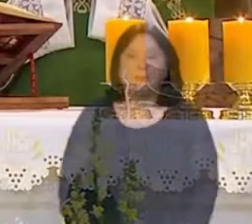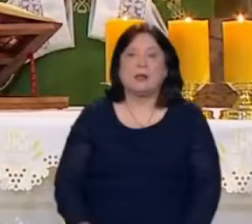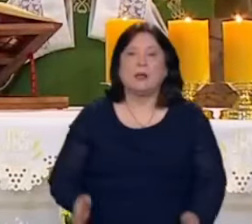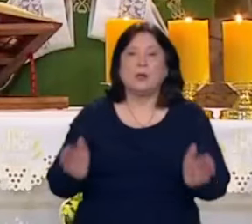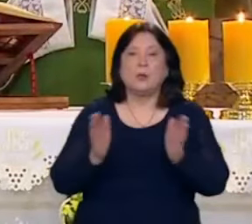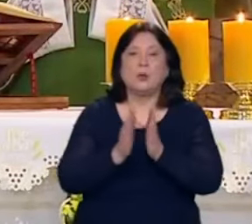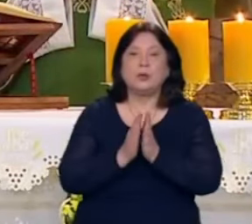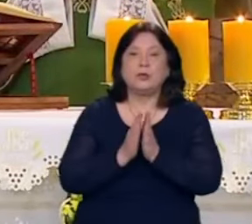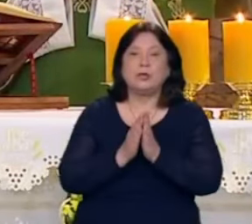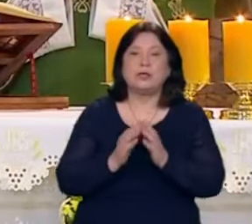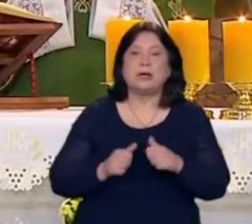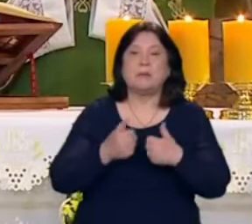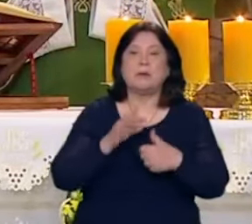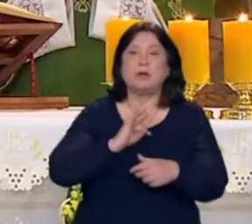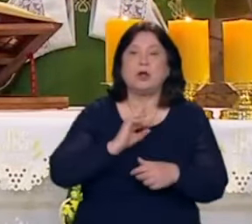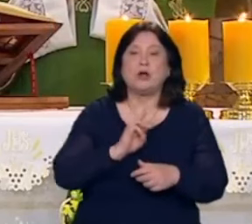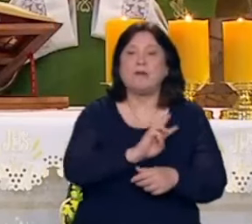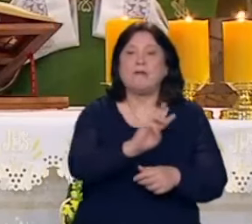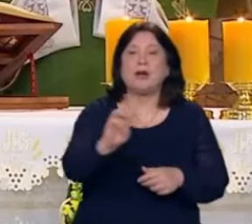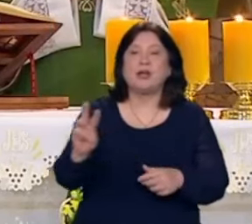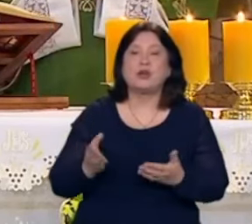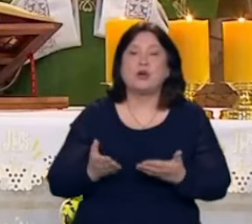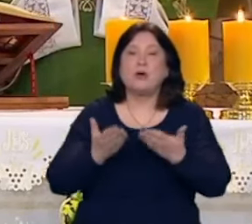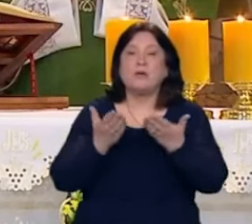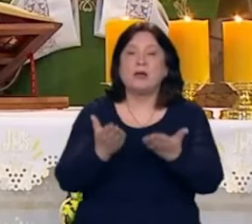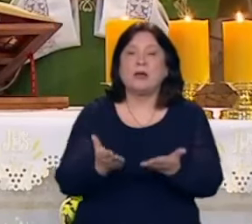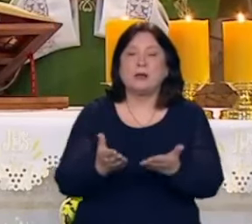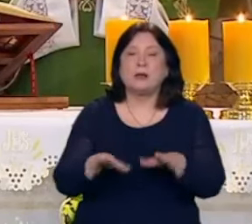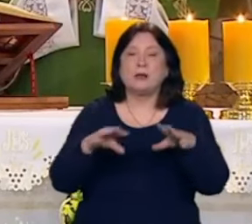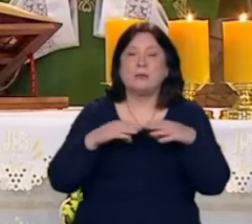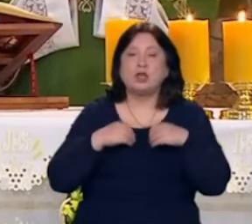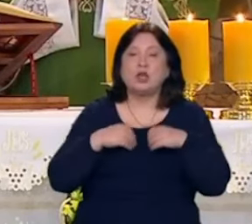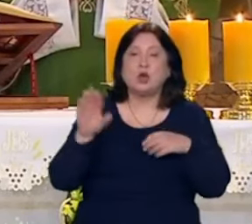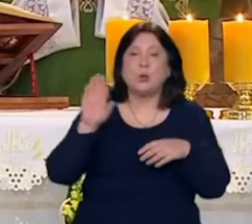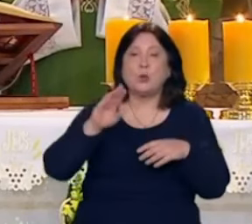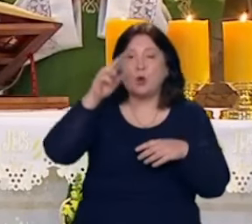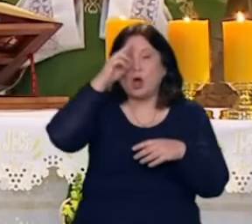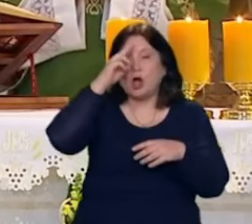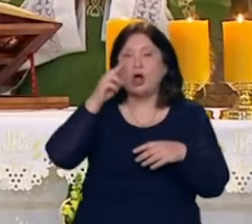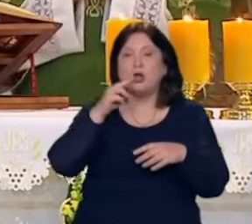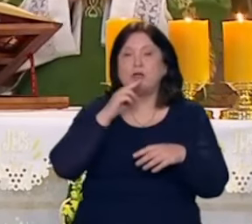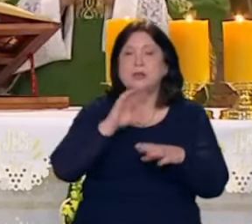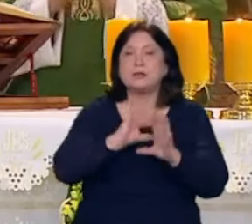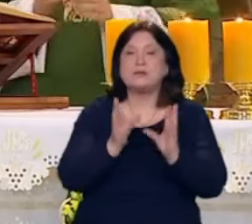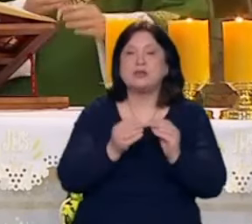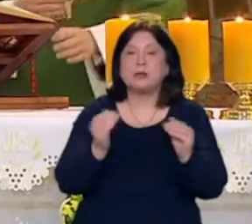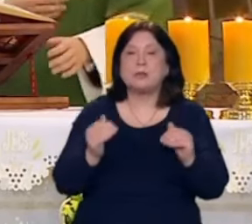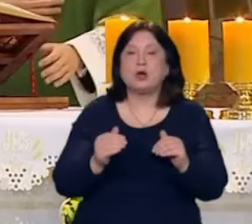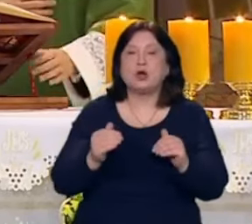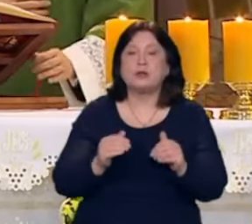módlcie się aby moją i waszą ofiarę przyjął Bóg Ojciec